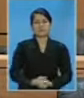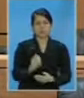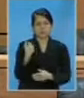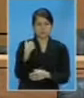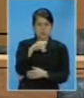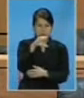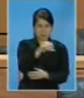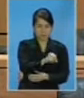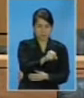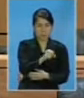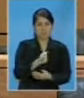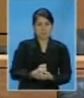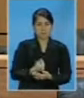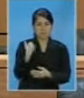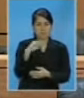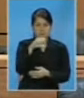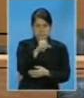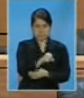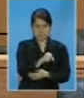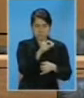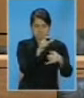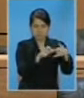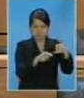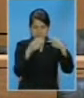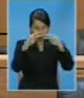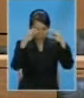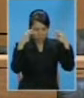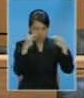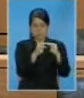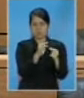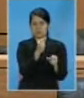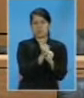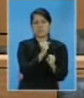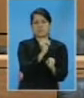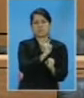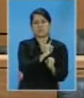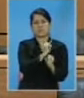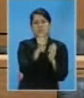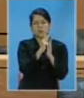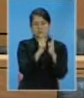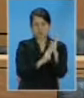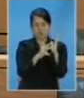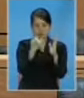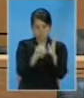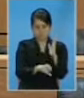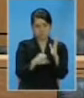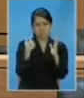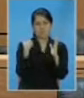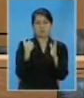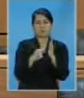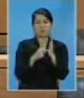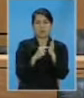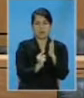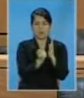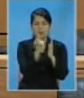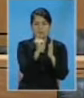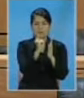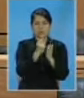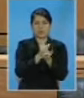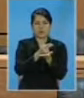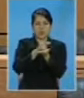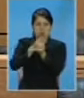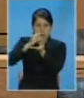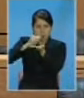นำไปสู่ในการจับกุมผู้ก่อการผู้ได้กระทำความผิดเริ่มต้นก็มาจากกล้อง